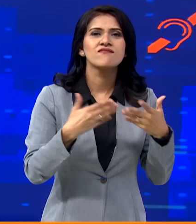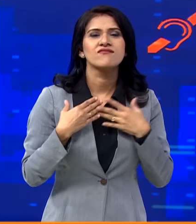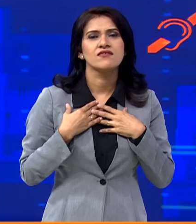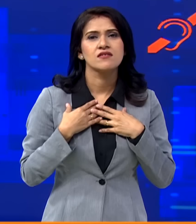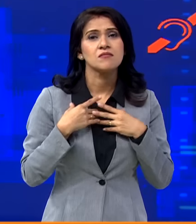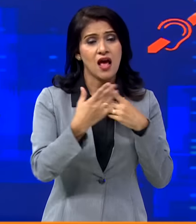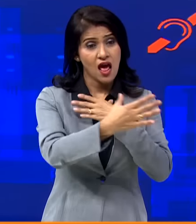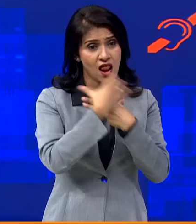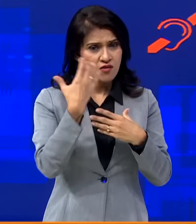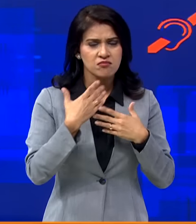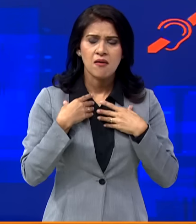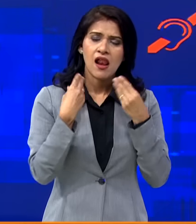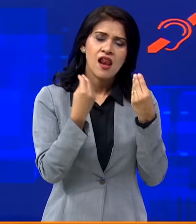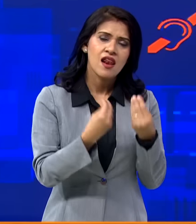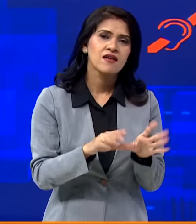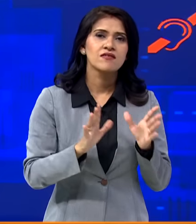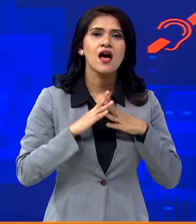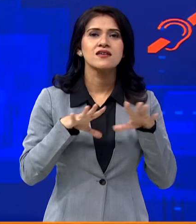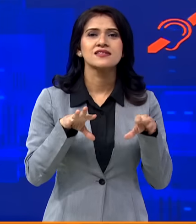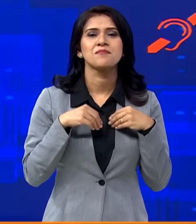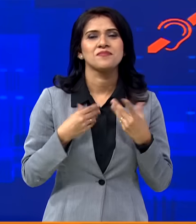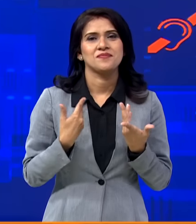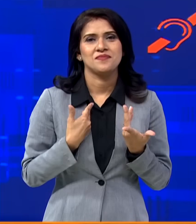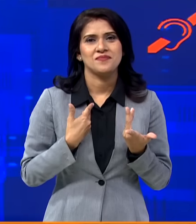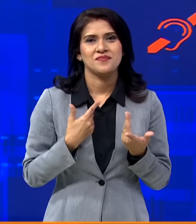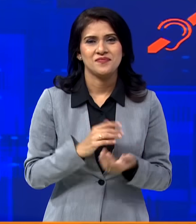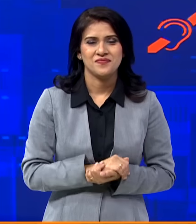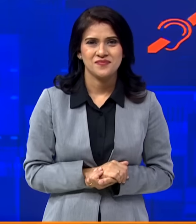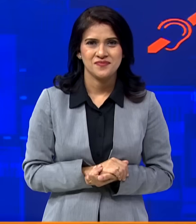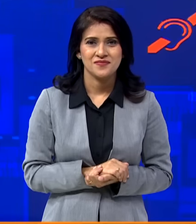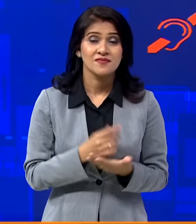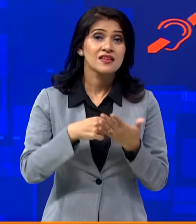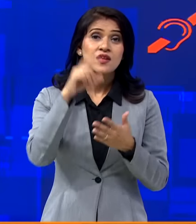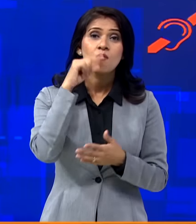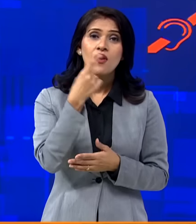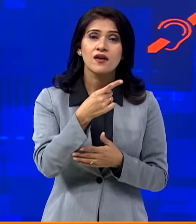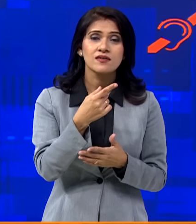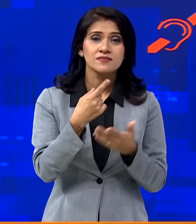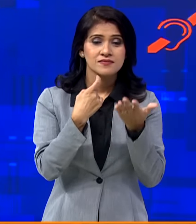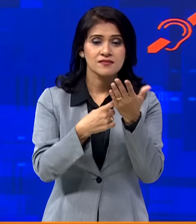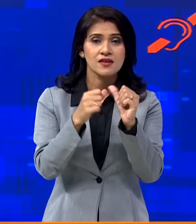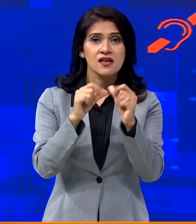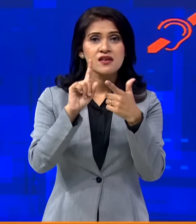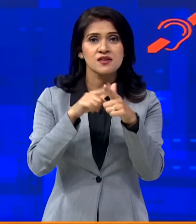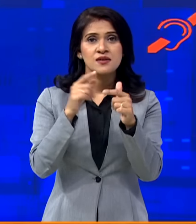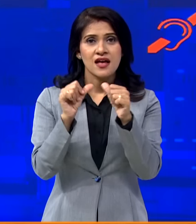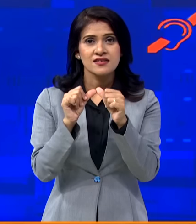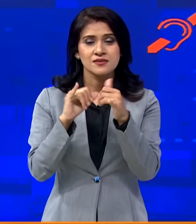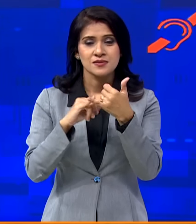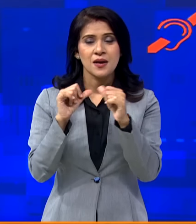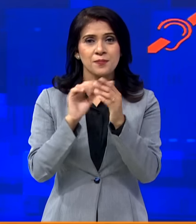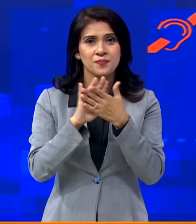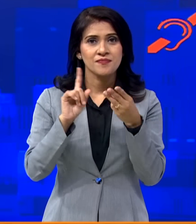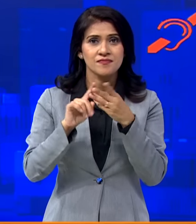आचार जी आपके मित्र राजा साहब जिन्ह आप कहते हैं दिग्विजय सिंह वो तो आप पर बहुत भरोसा करते